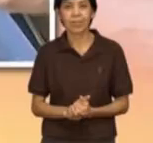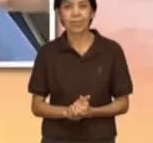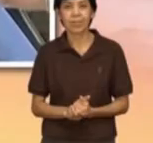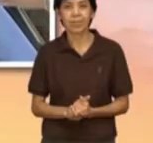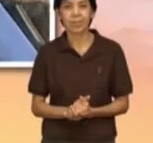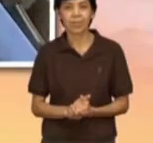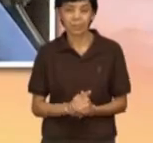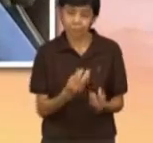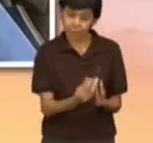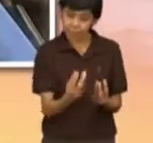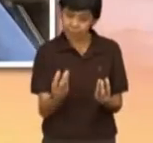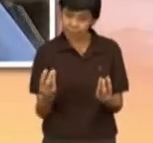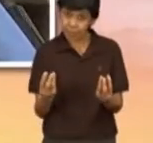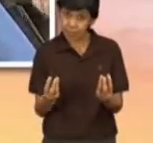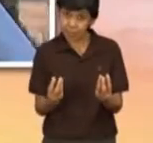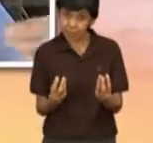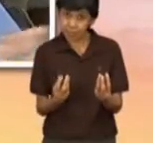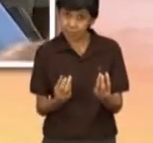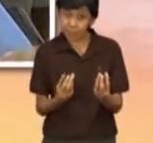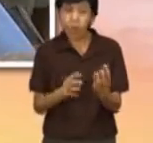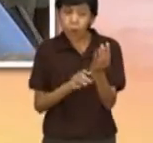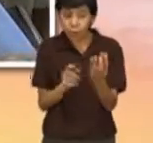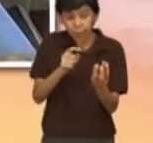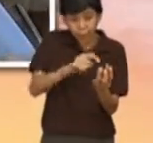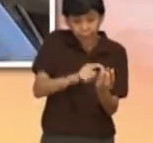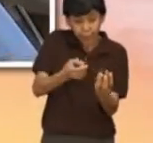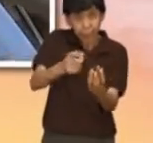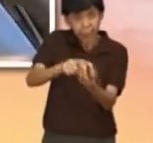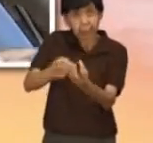เยอะไปไหมคะใส่กุ้งแล้วมันจะดันออกมา ไหมใส่กุ้งแล้วเดี๋ยวมันจะขึ้น